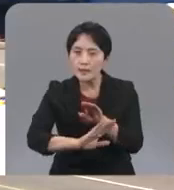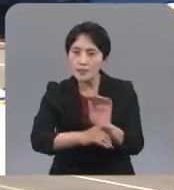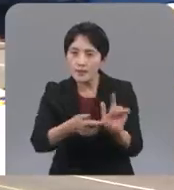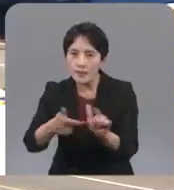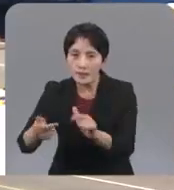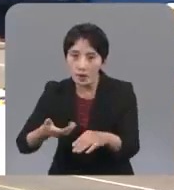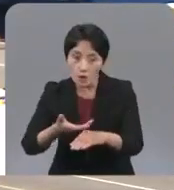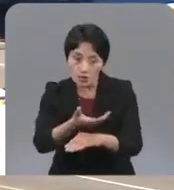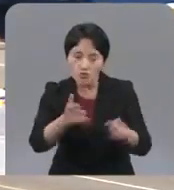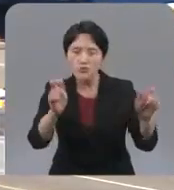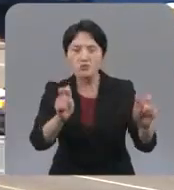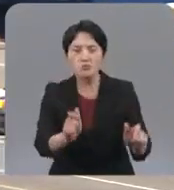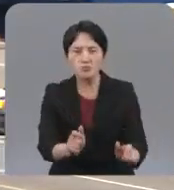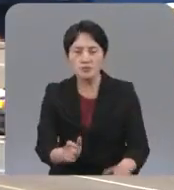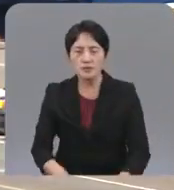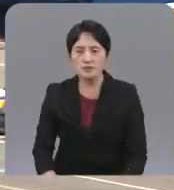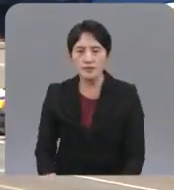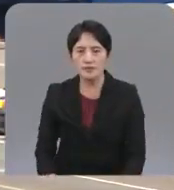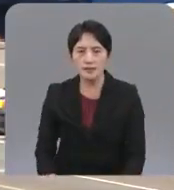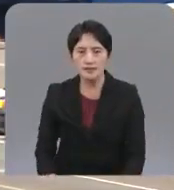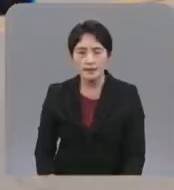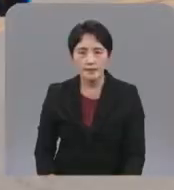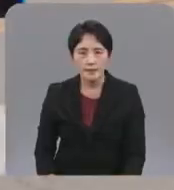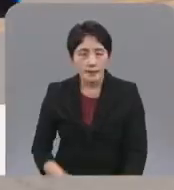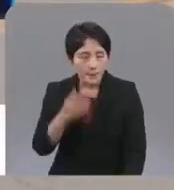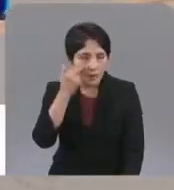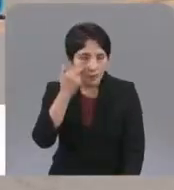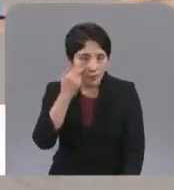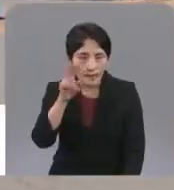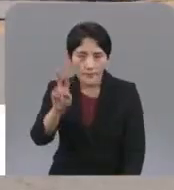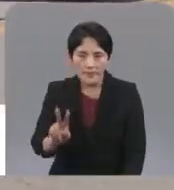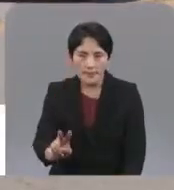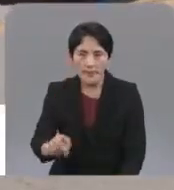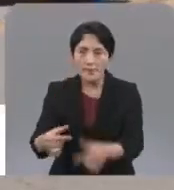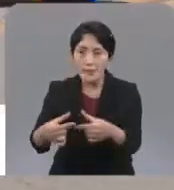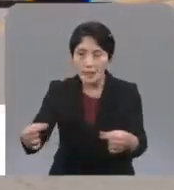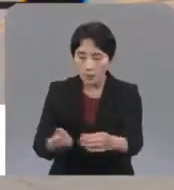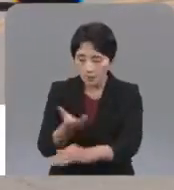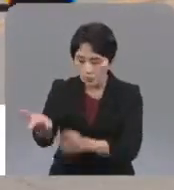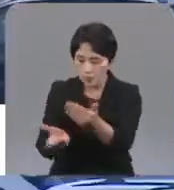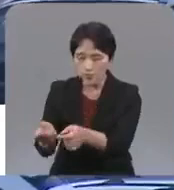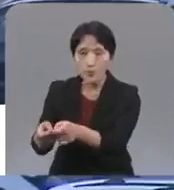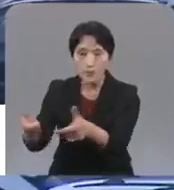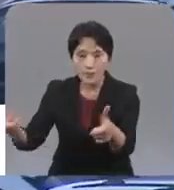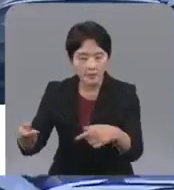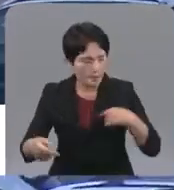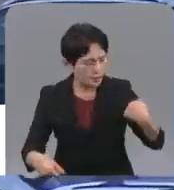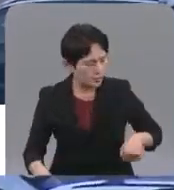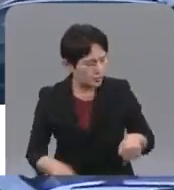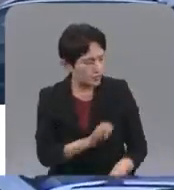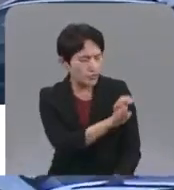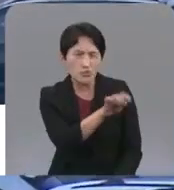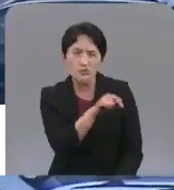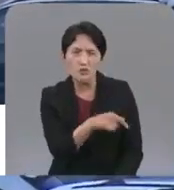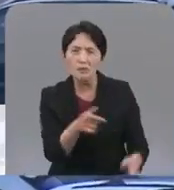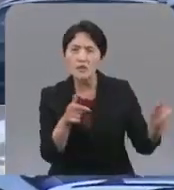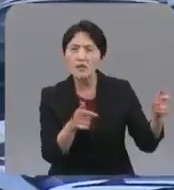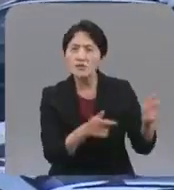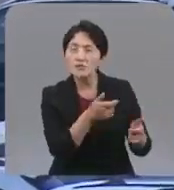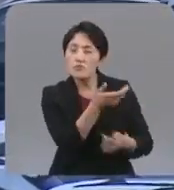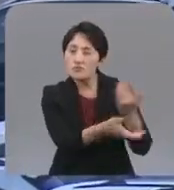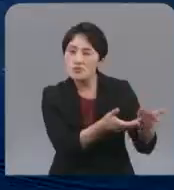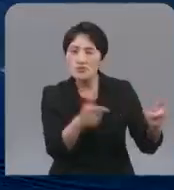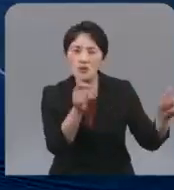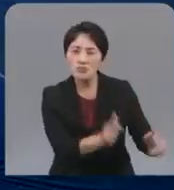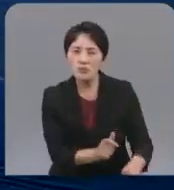26,9 в Сингапур на 59,7 в годовом исчислении импорт за первые 10 дней